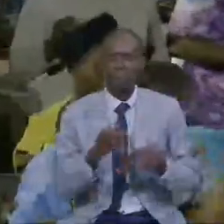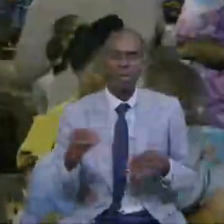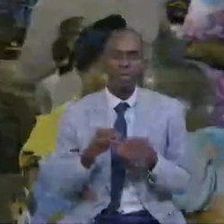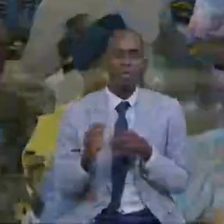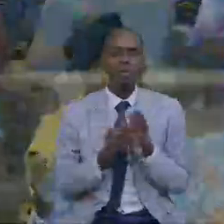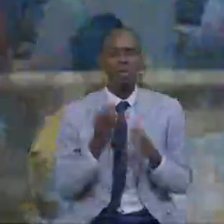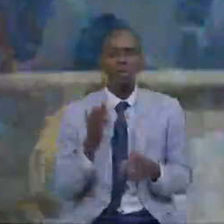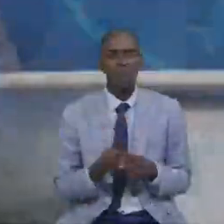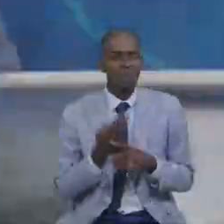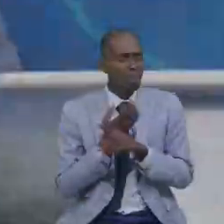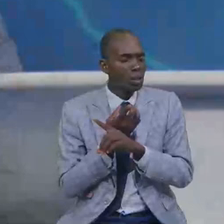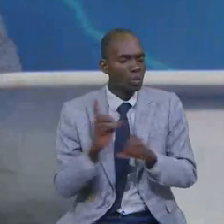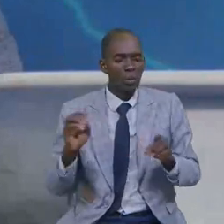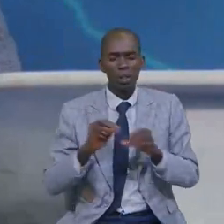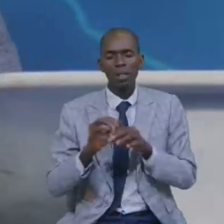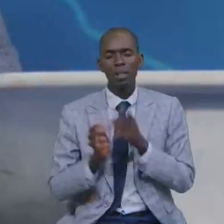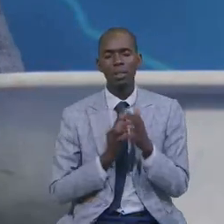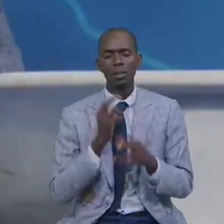guérison délivrance